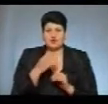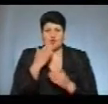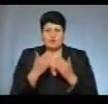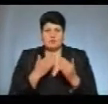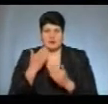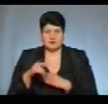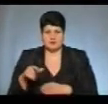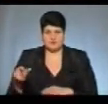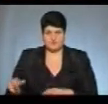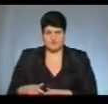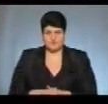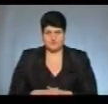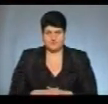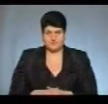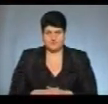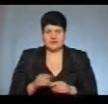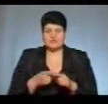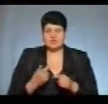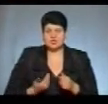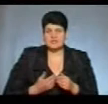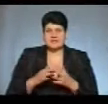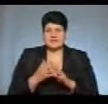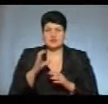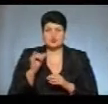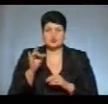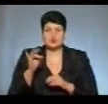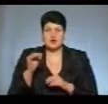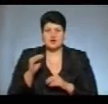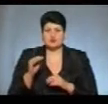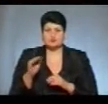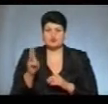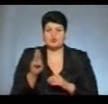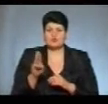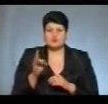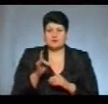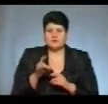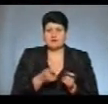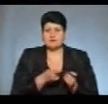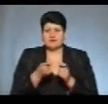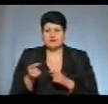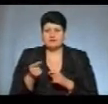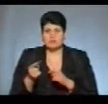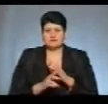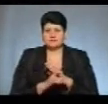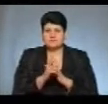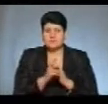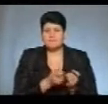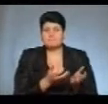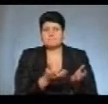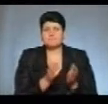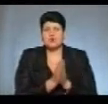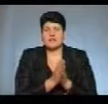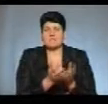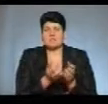храму. Це жителі села Сураж Шумського району. Вони привезли до Тернопільської єпархії прохання про прийом до